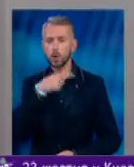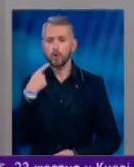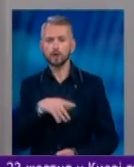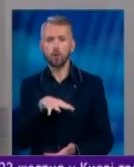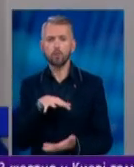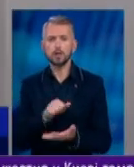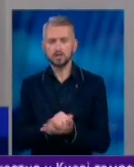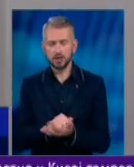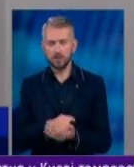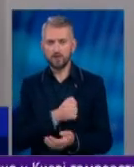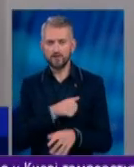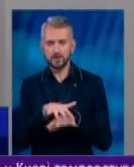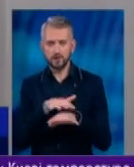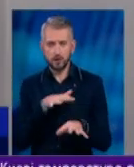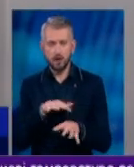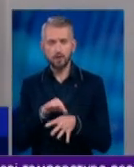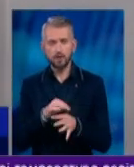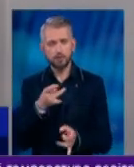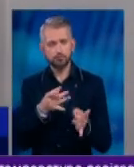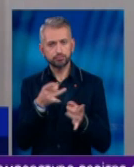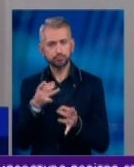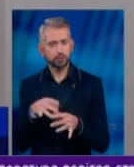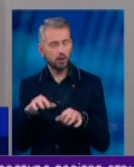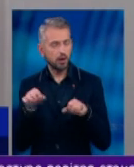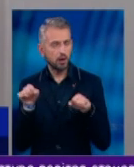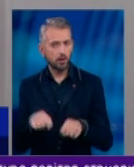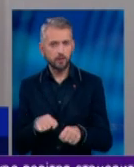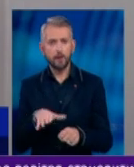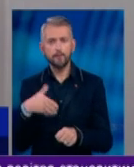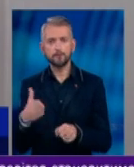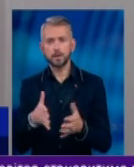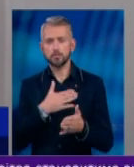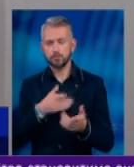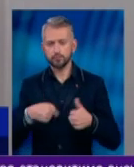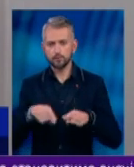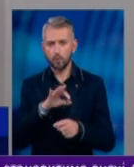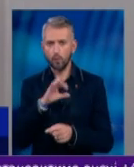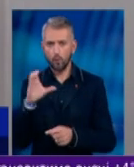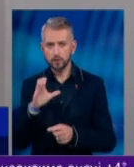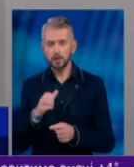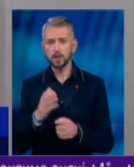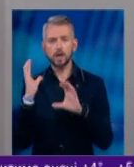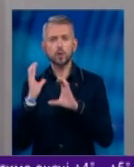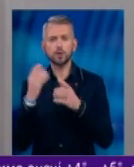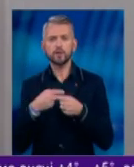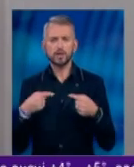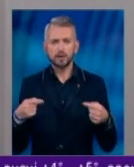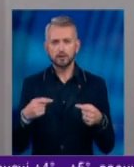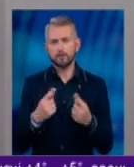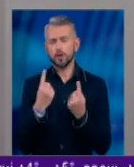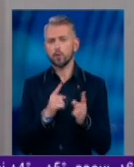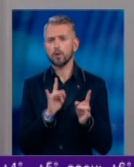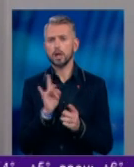Російсько-окупаційні війська знову вели непоодинокі обстріли в бік підрозділів об'єднаних сил з гранатометів різних типів, великокаліберних кулеметів